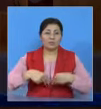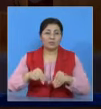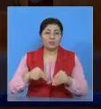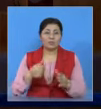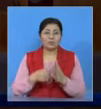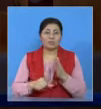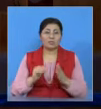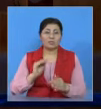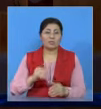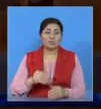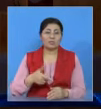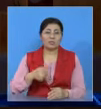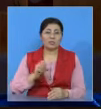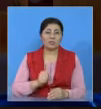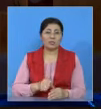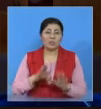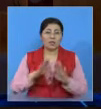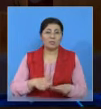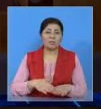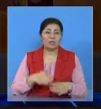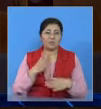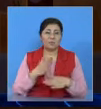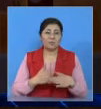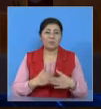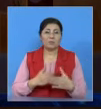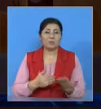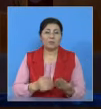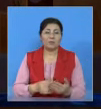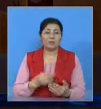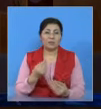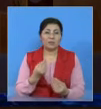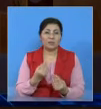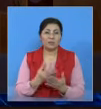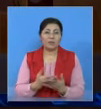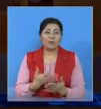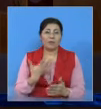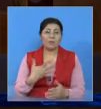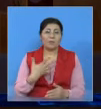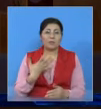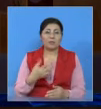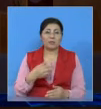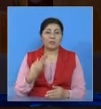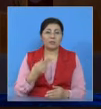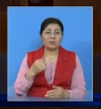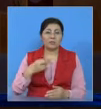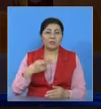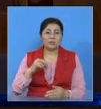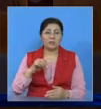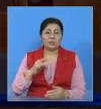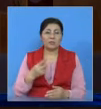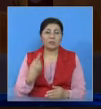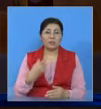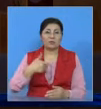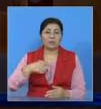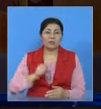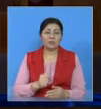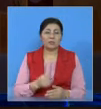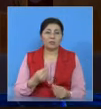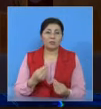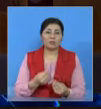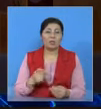Осталось меньше половины. Средняя урожайность по масличным составляет у нас 5,5 центнера с гектара. Но опять же повторюсь, что есть